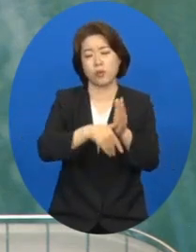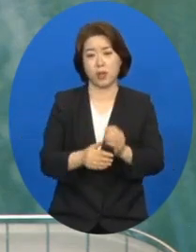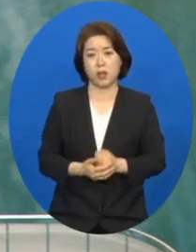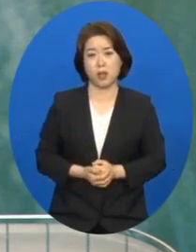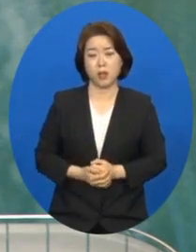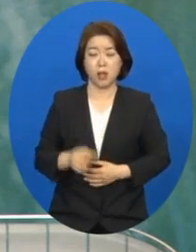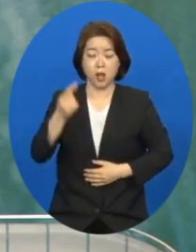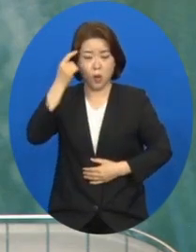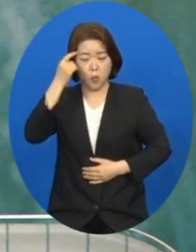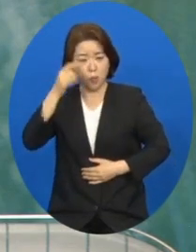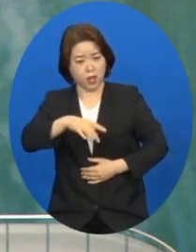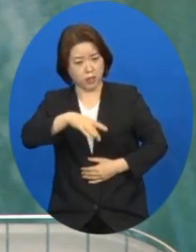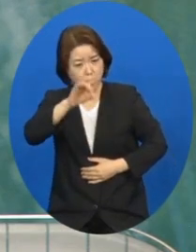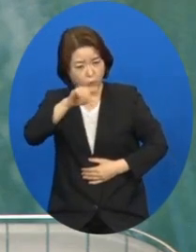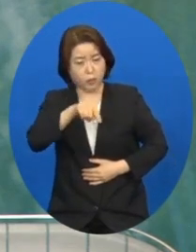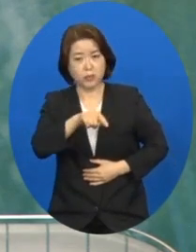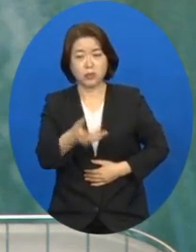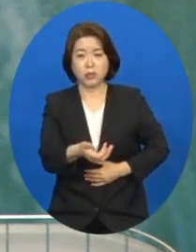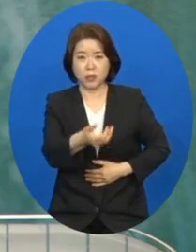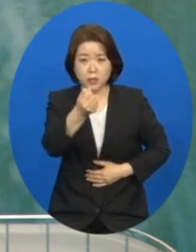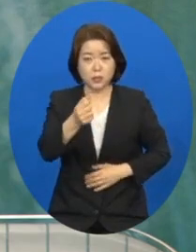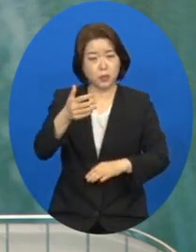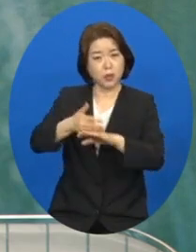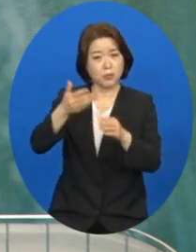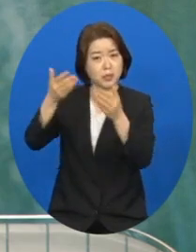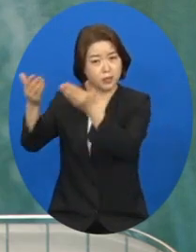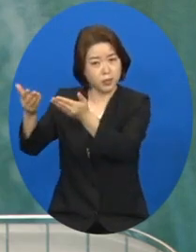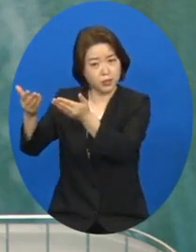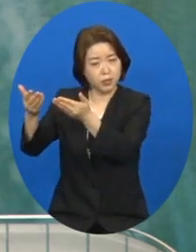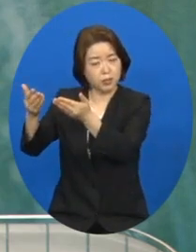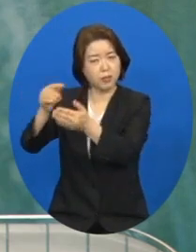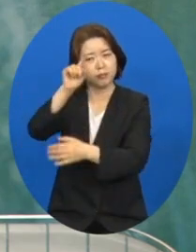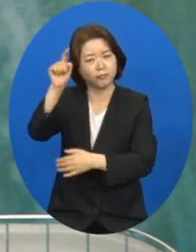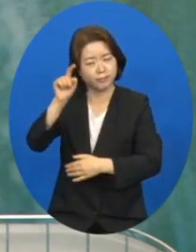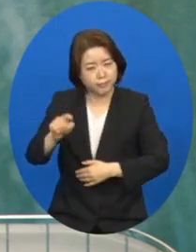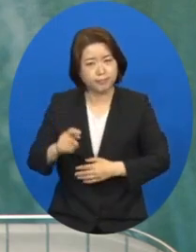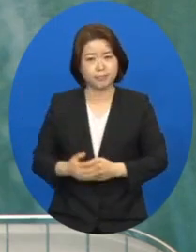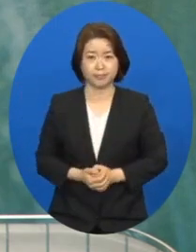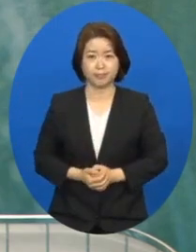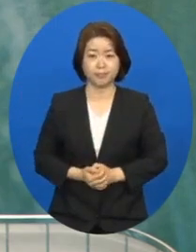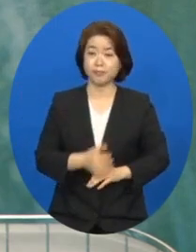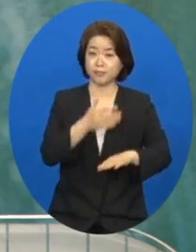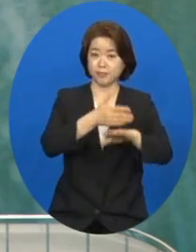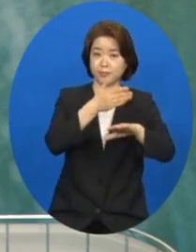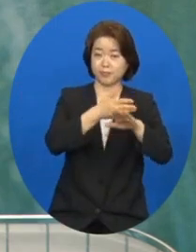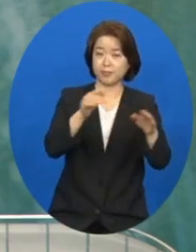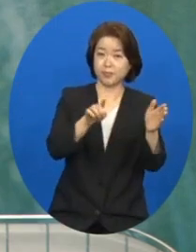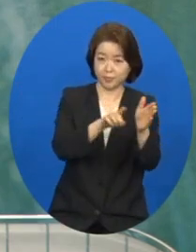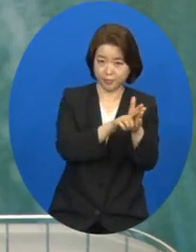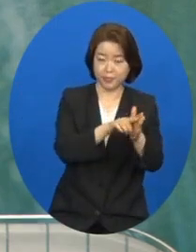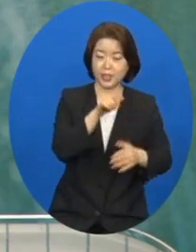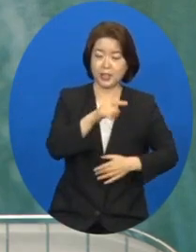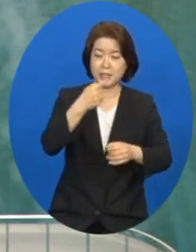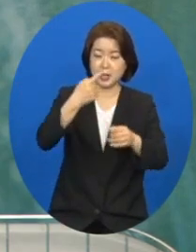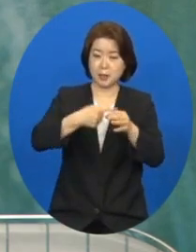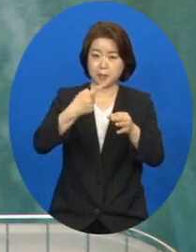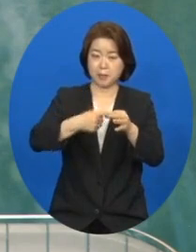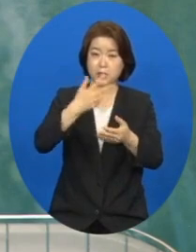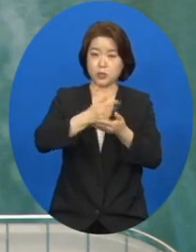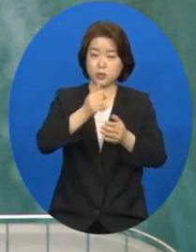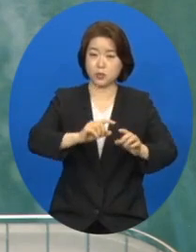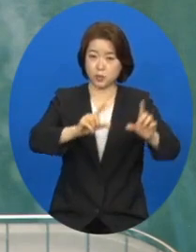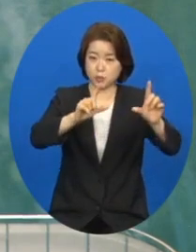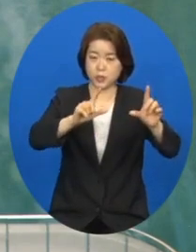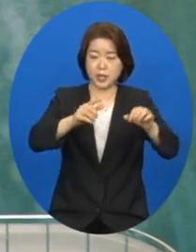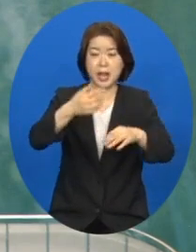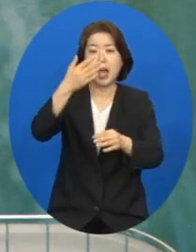것을 바치라고 하시나? 그래서 감사신앙, 특히 이 맥주주일 감사신앙에 대해서